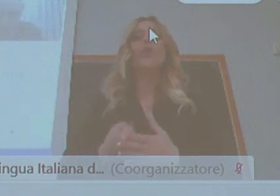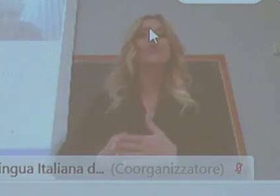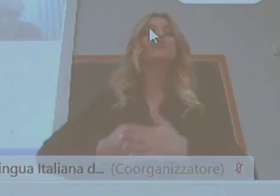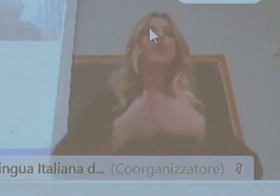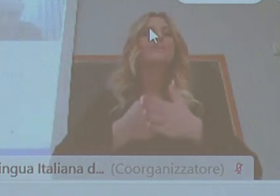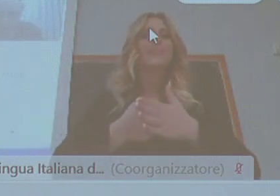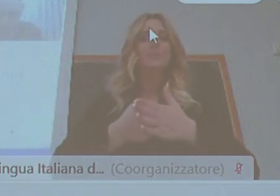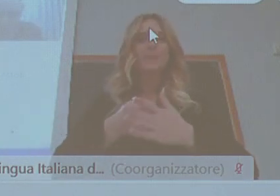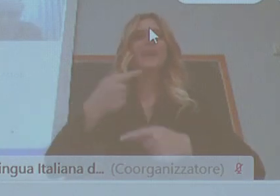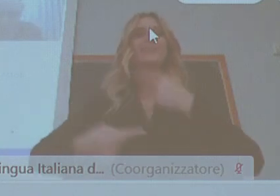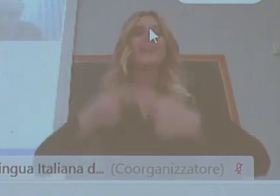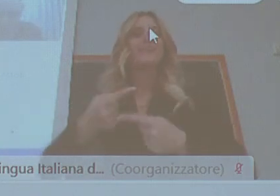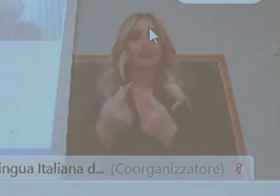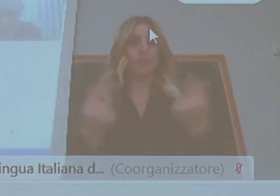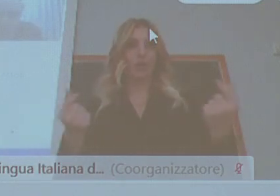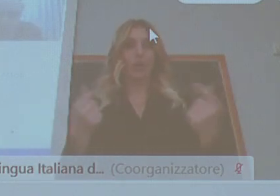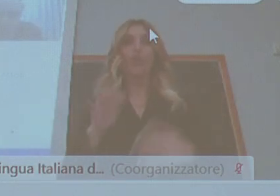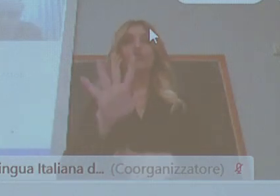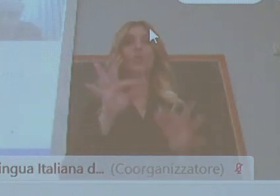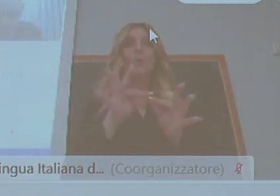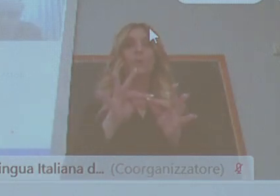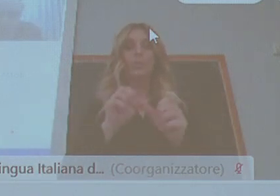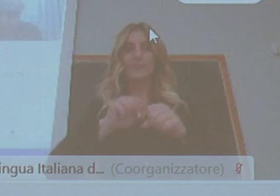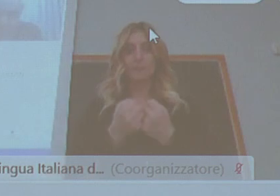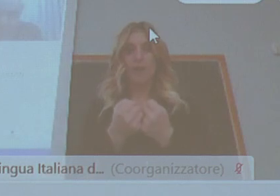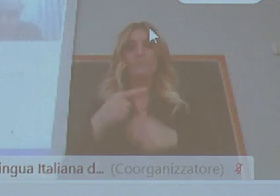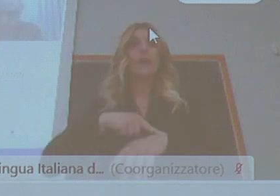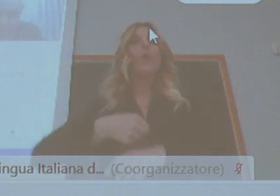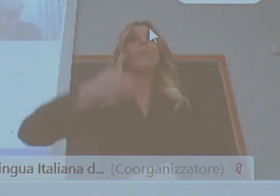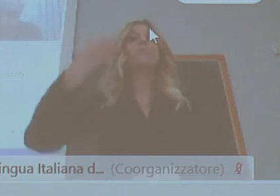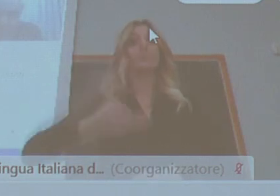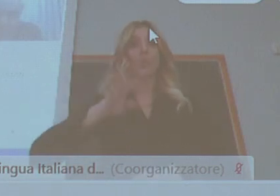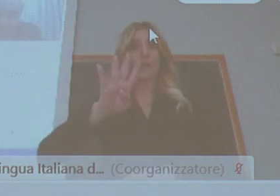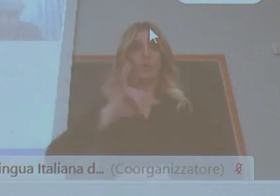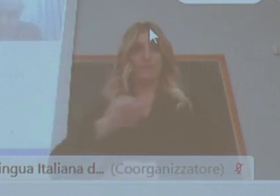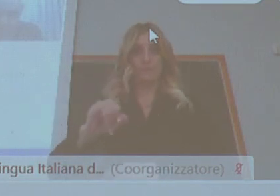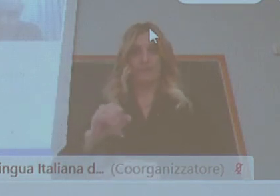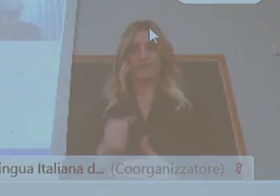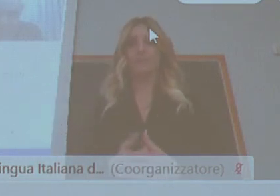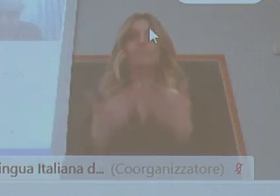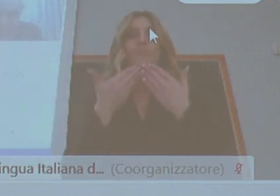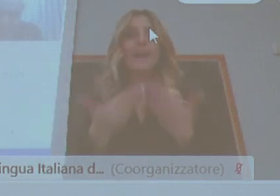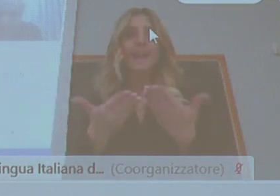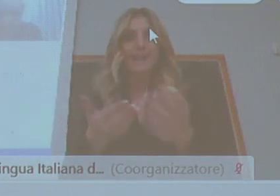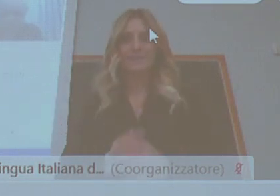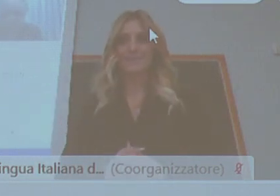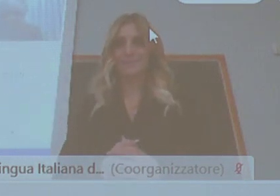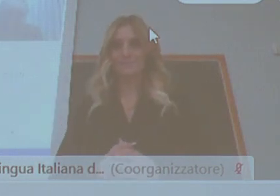e transizione ecologica. 5 minuti di pausa, saremo puntuali alle 16.30, grazie.